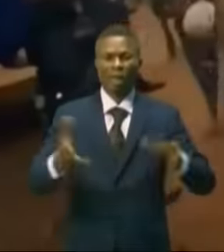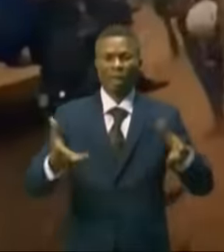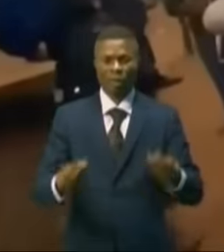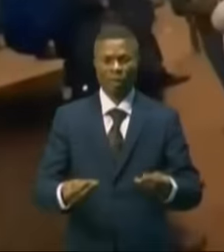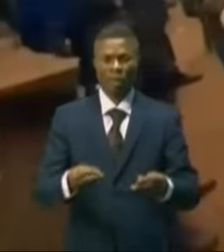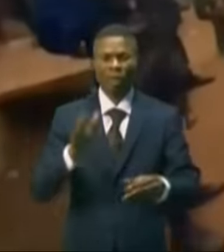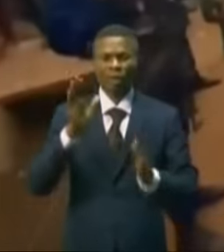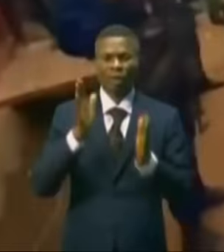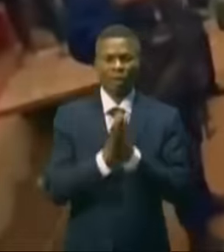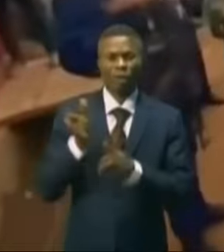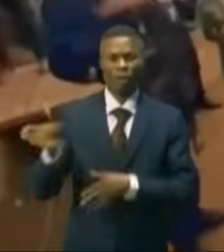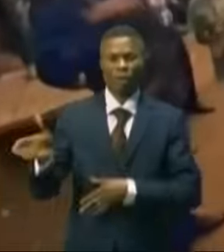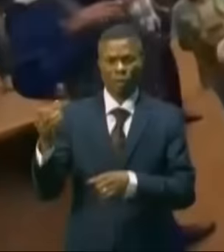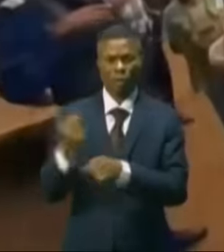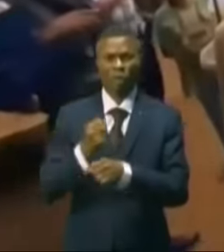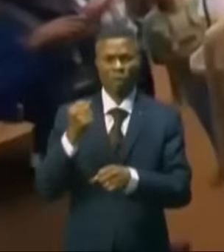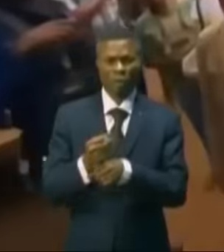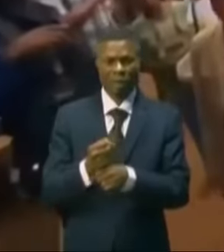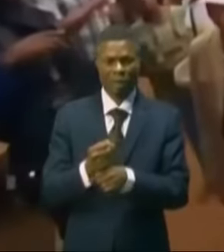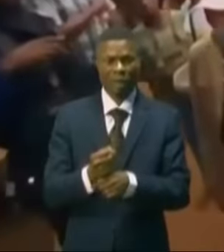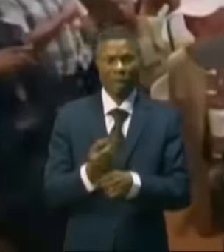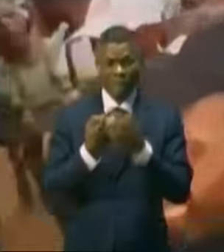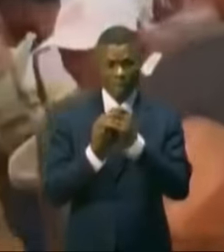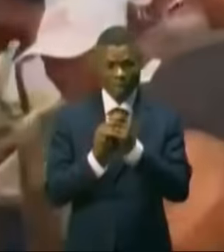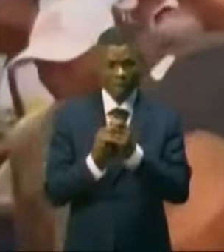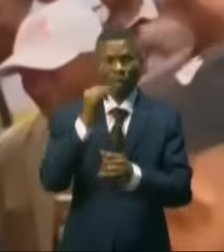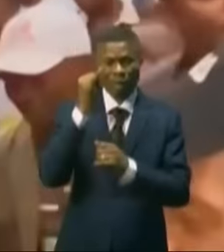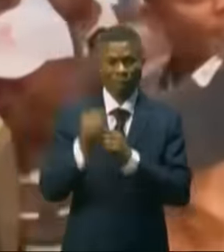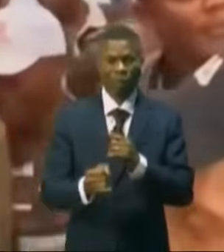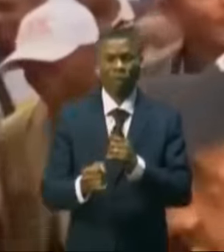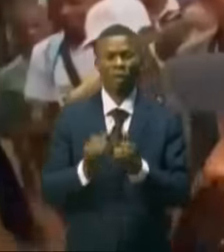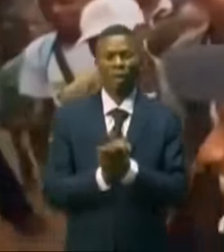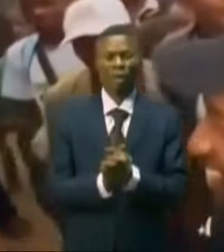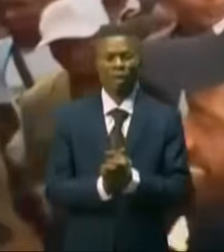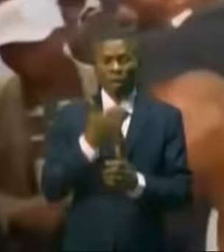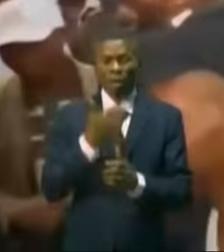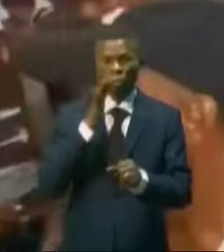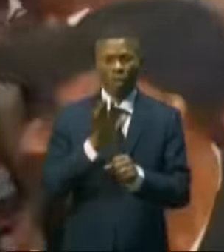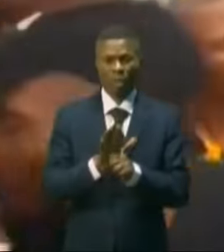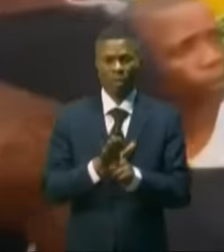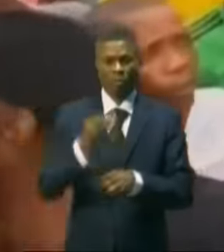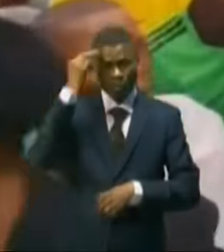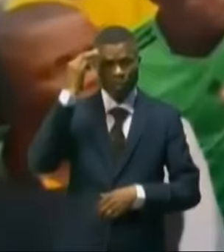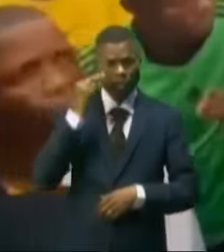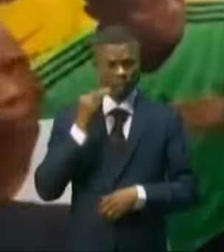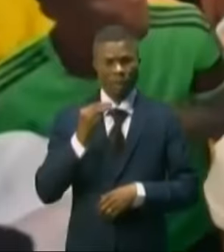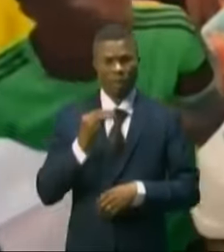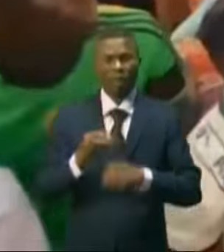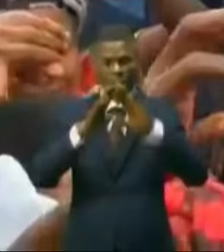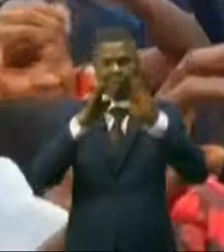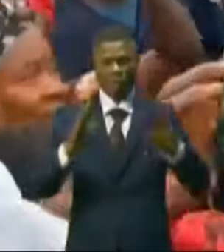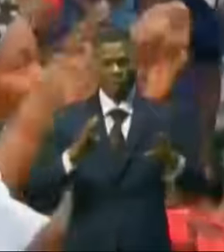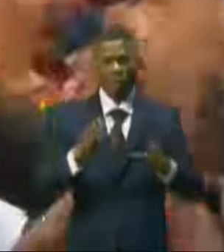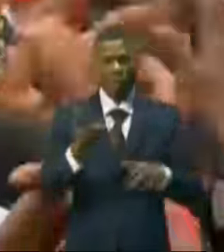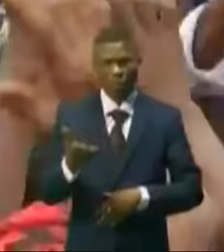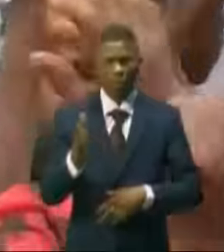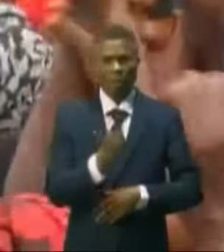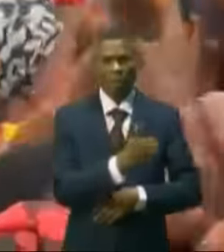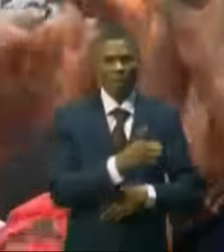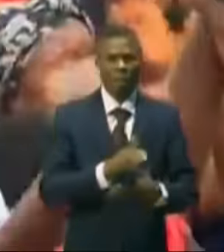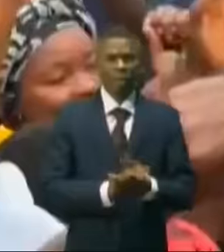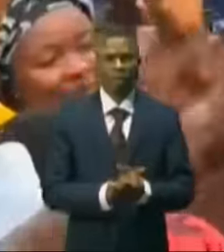chambres. Des travaux qui prendront fin d'ici 2 mois, a rassuré le ministre de l'Urbanisme et Habitat.